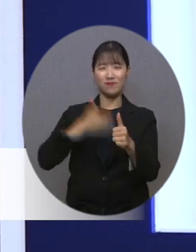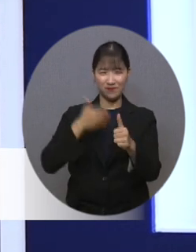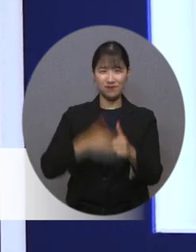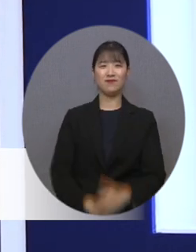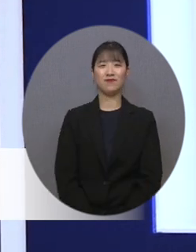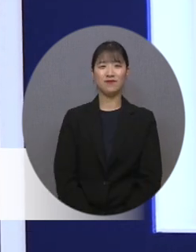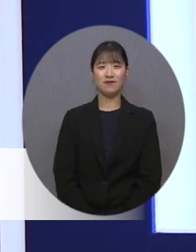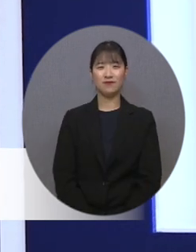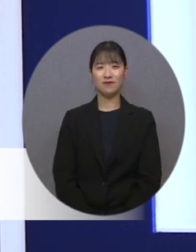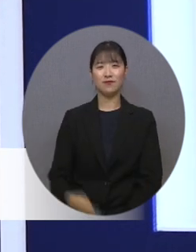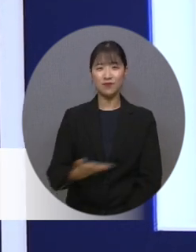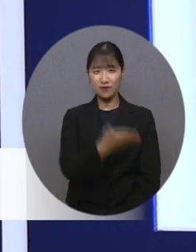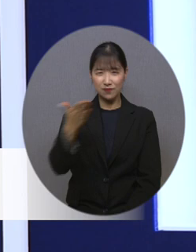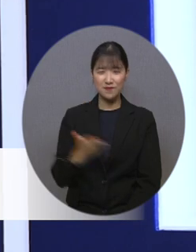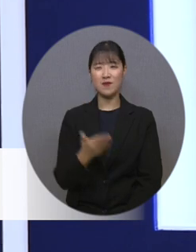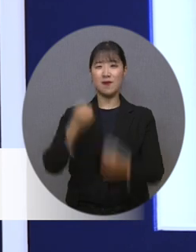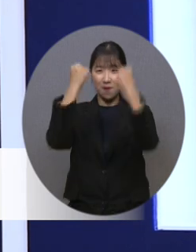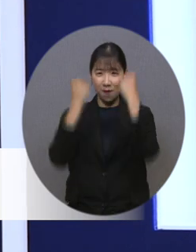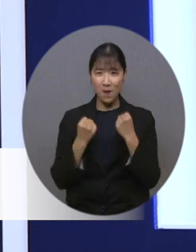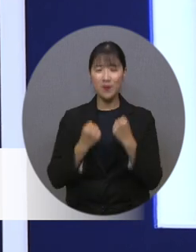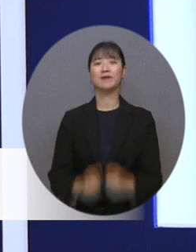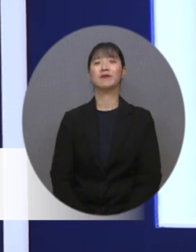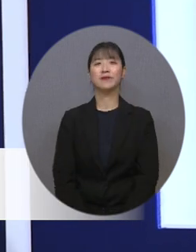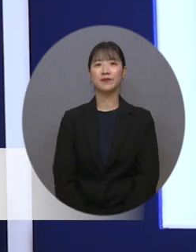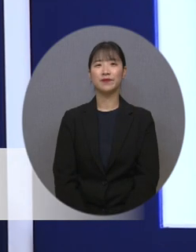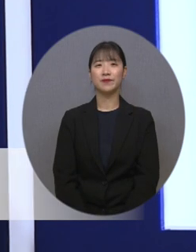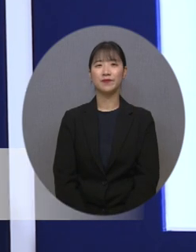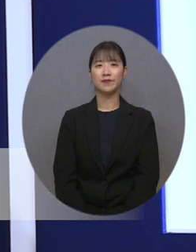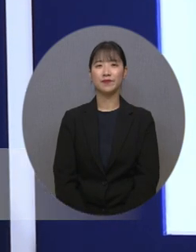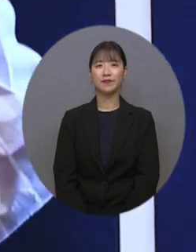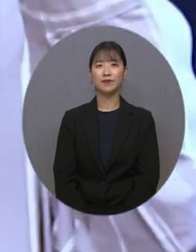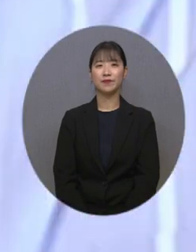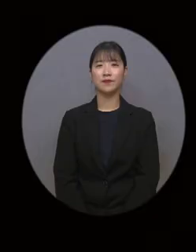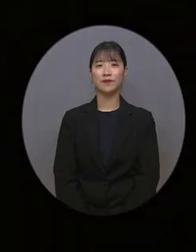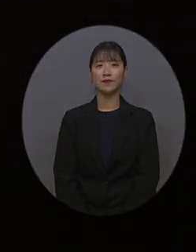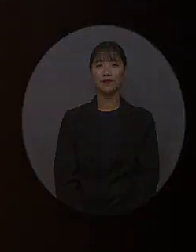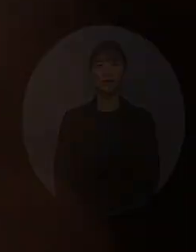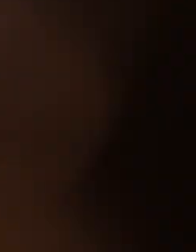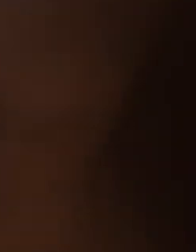많은 응원 부탁드립니다. 자랑스러운 국가대표 장애인 선수들 화이팅!